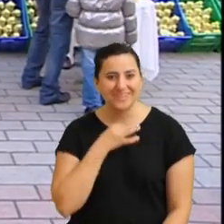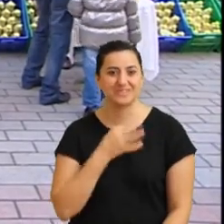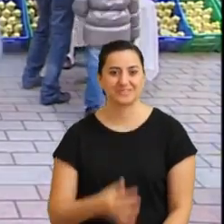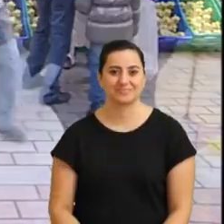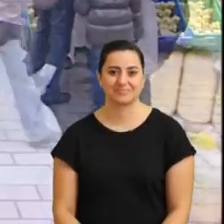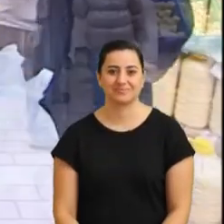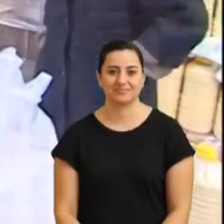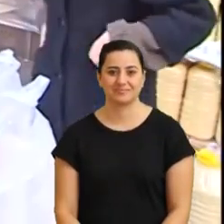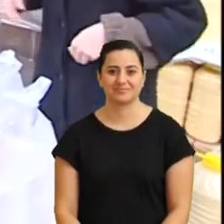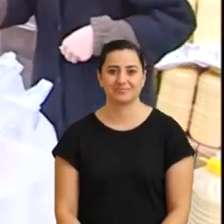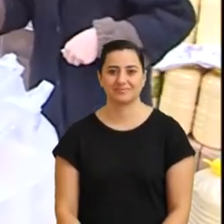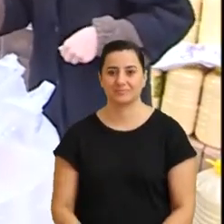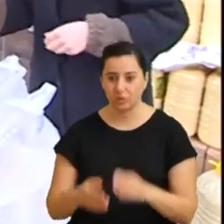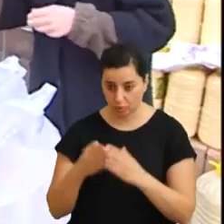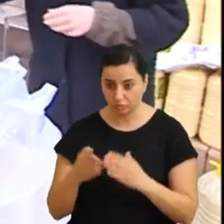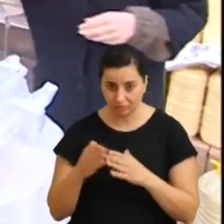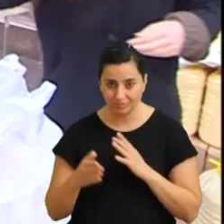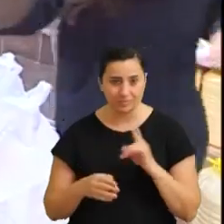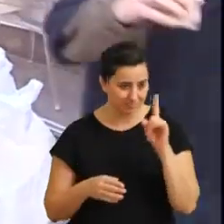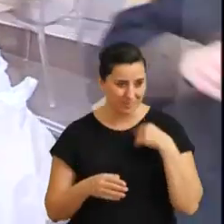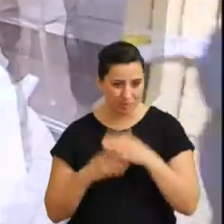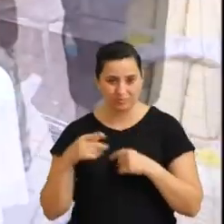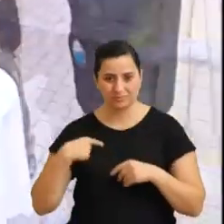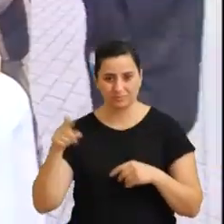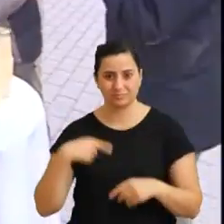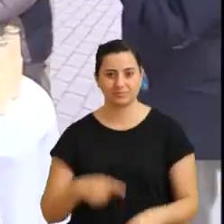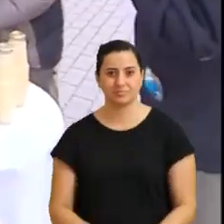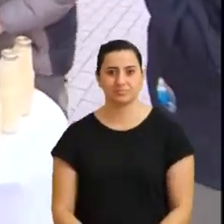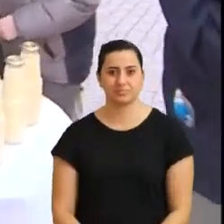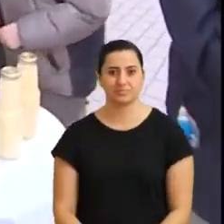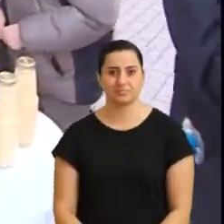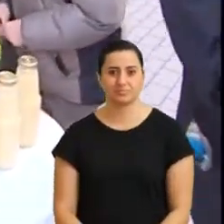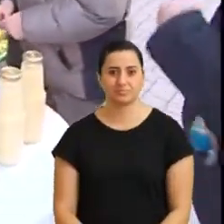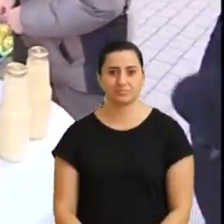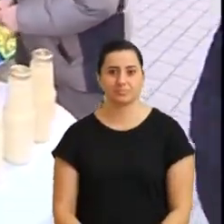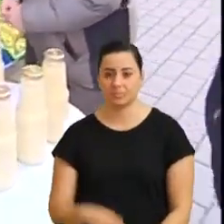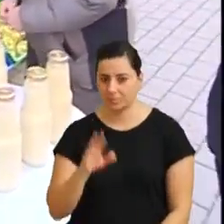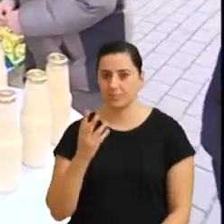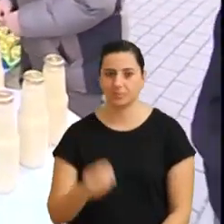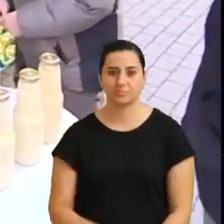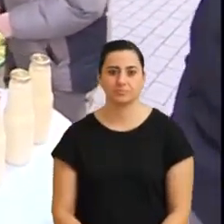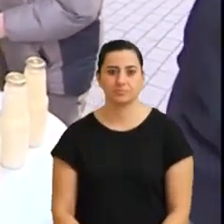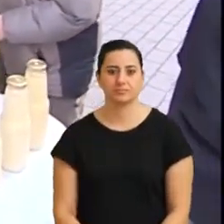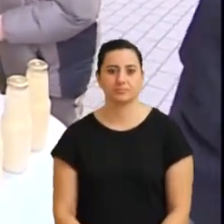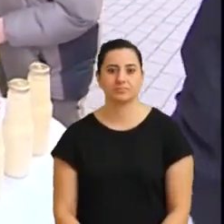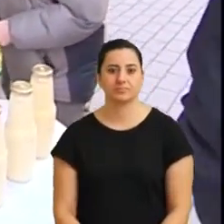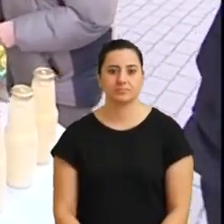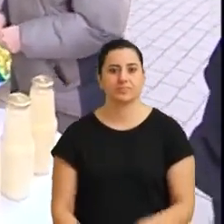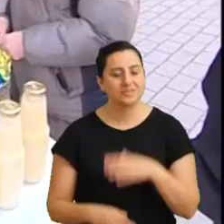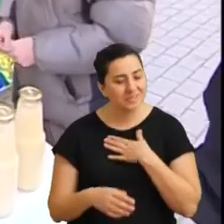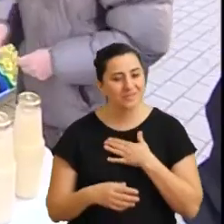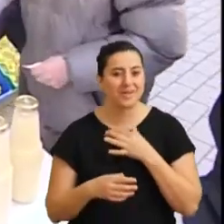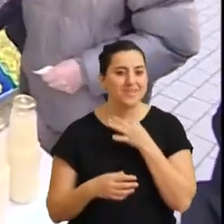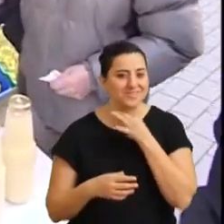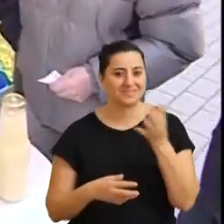Ha? Abi bozuğun var mı? Bundan hemen mı istiyorsun? Hemen bozdurup geliyorum. Senden ben alıyorum. 2,5 kiloluk. Tamam al. Tamam. Buyur abi. Çok sağ ol. Allah